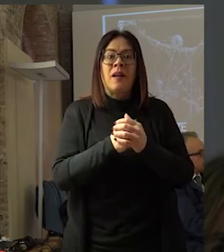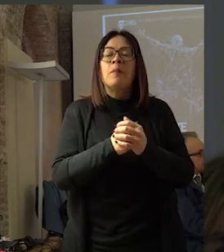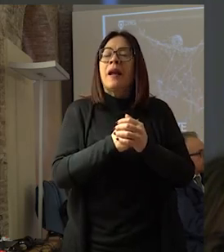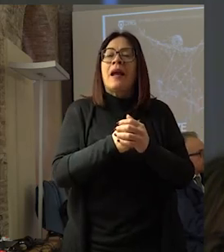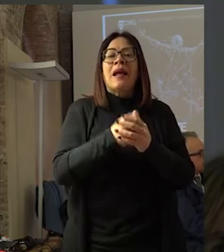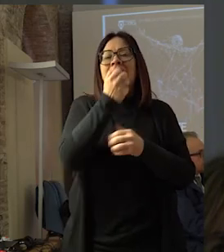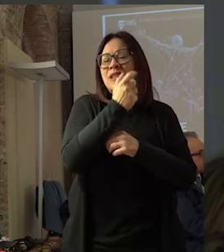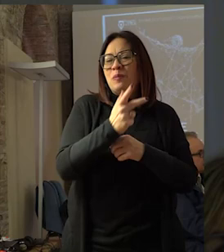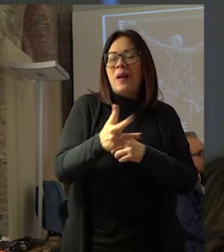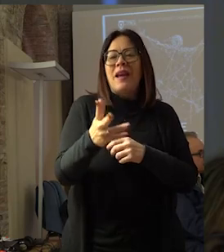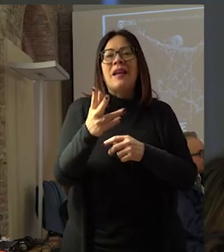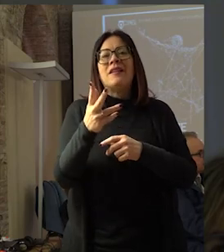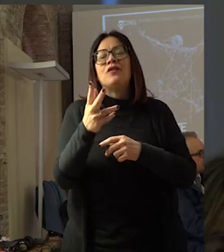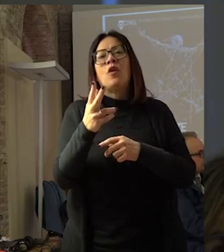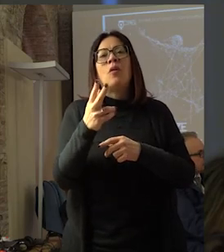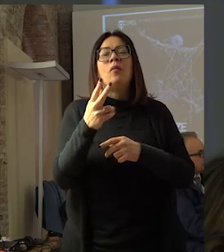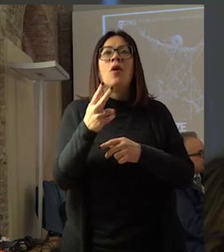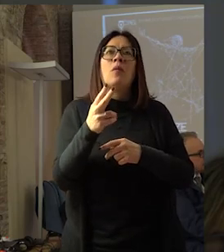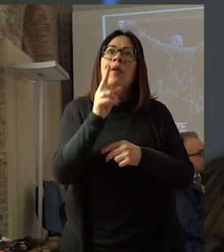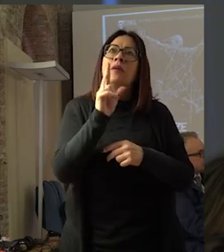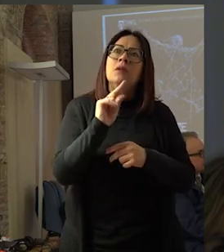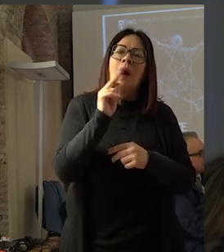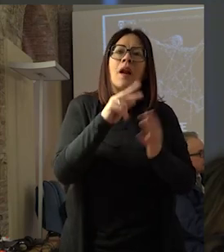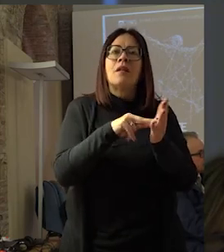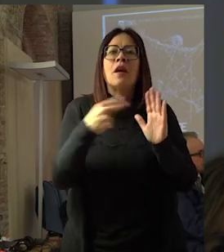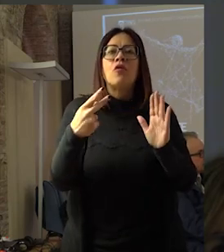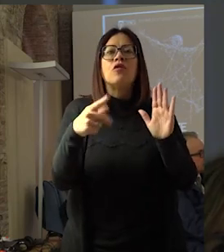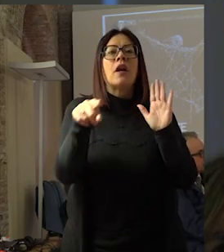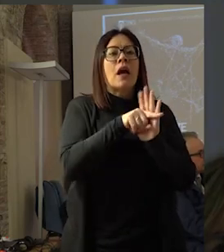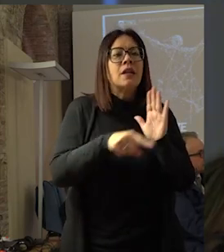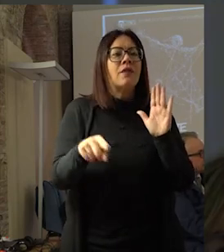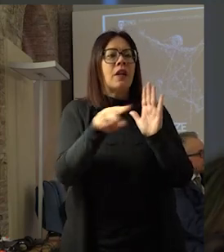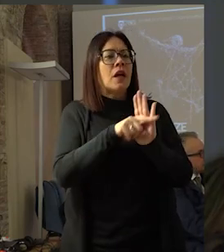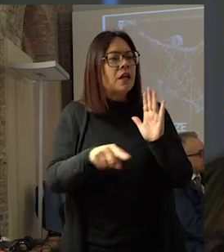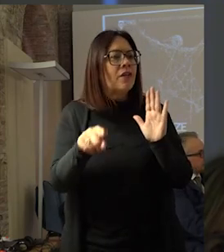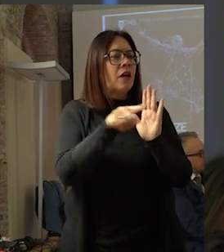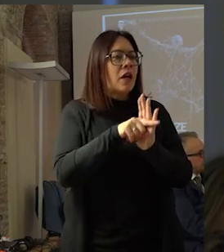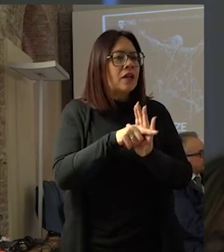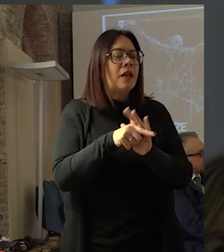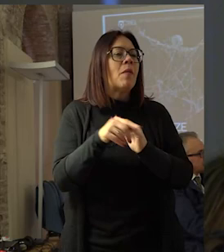anche in modo negativo delle nuove tecnologie a cui i ragazzi e